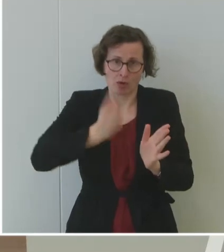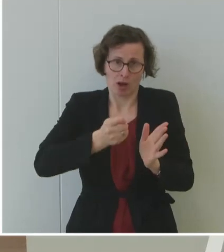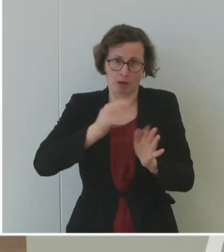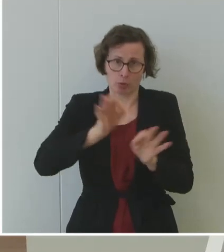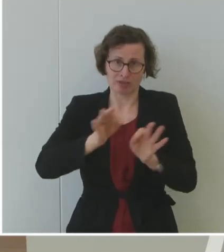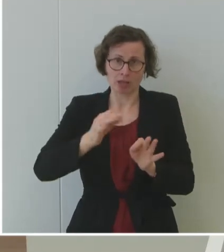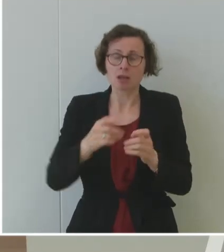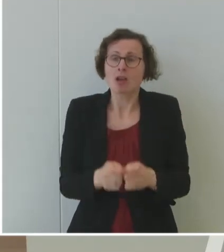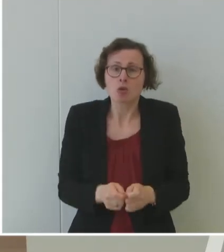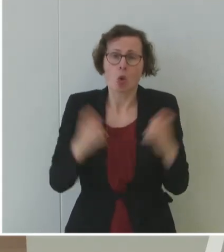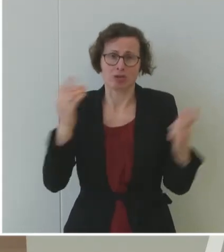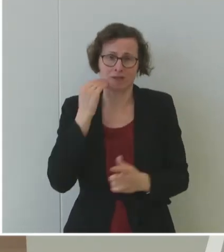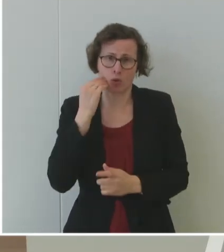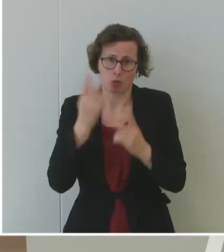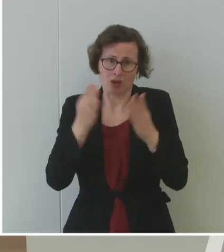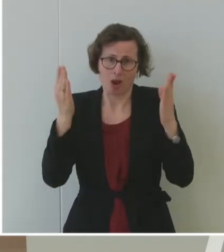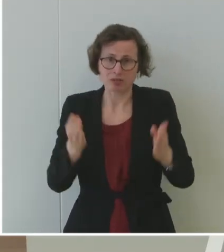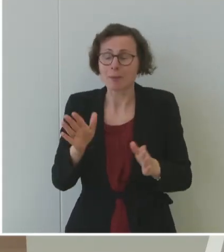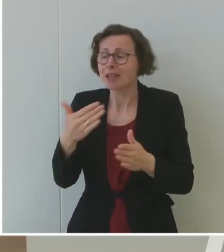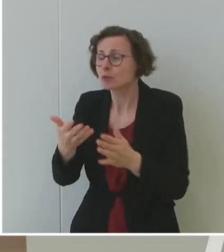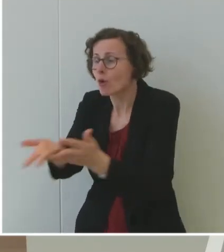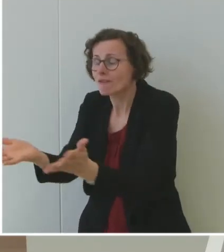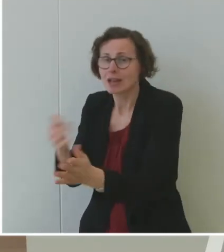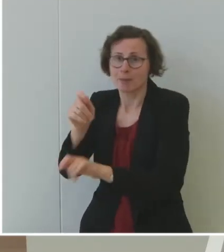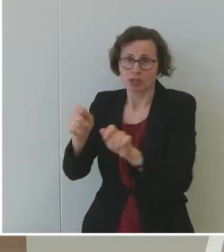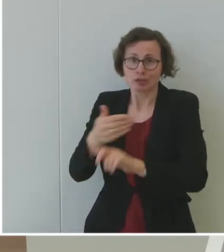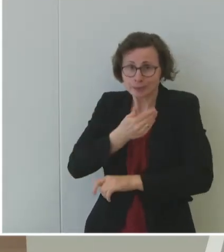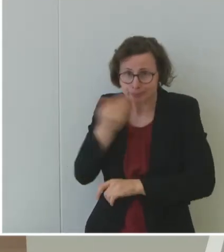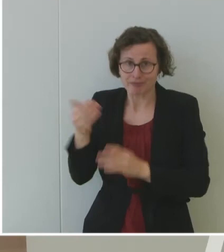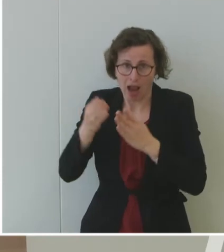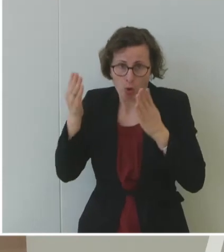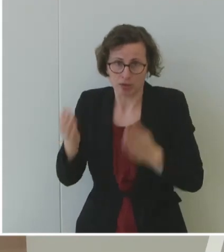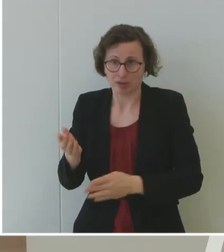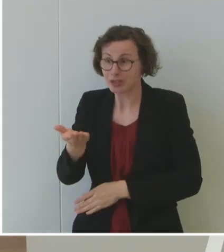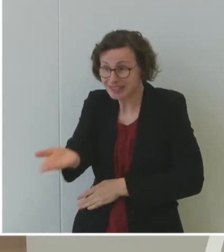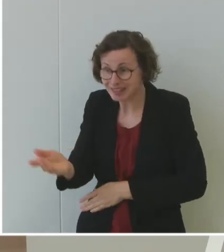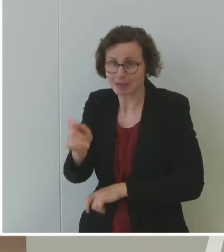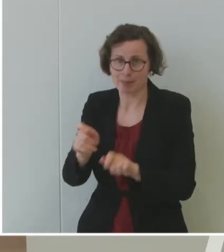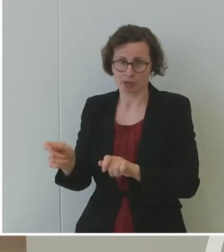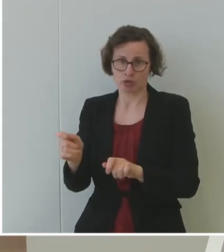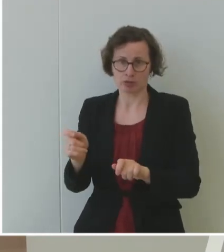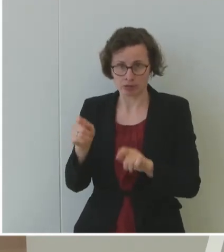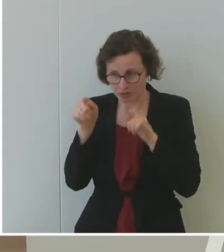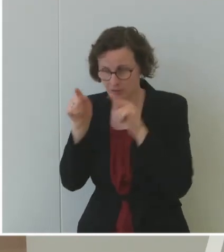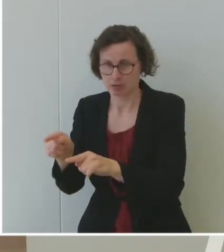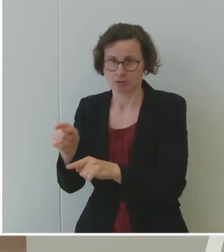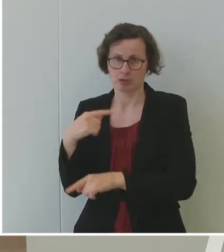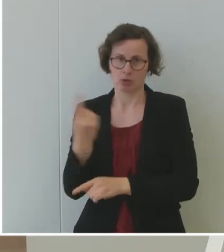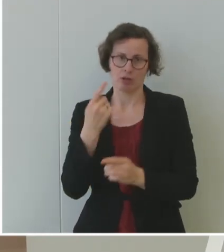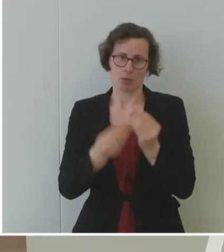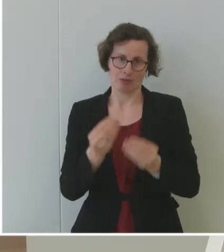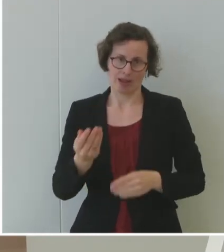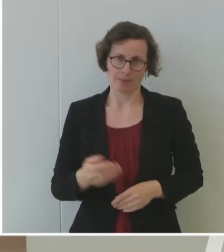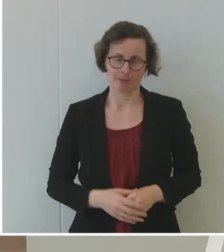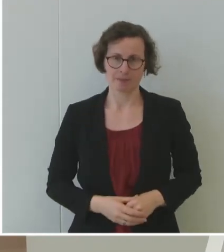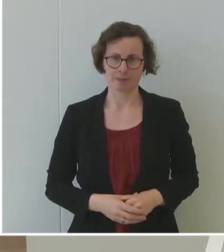Wohnung haben oder ein großes Haus. Aber es gibt so viele Menschen, die das nicht haben. Und auf diese Menschen gehen Sie nicht ein. Und das ist unser Problem.